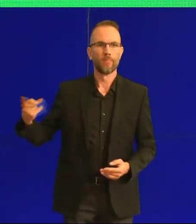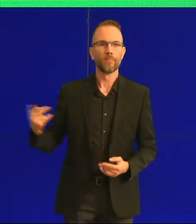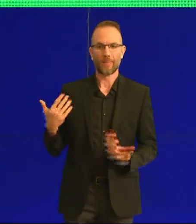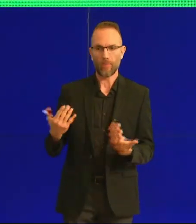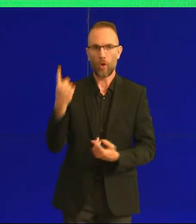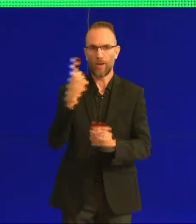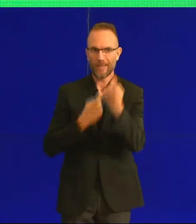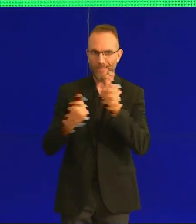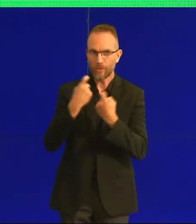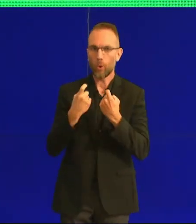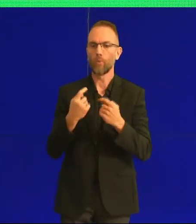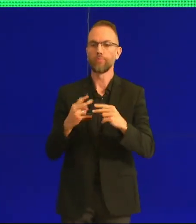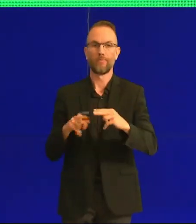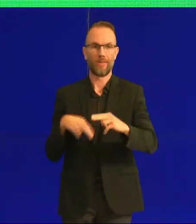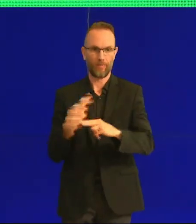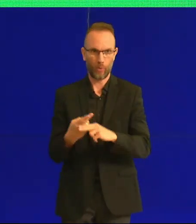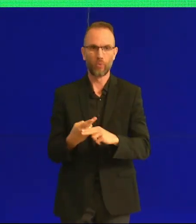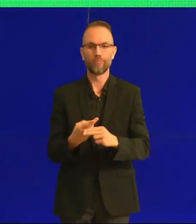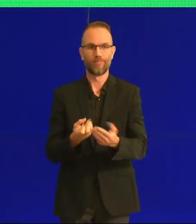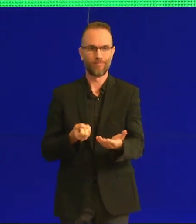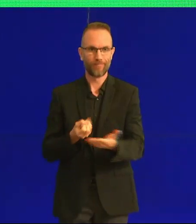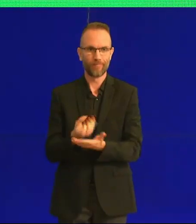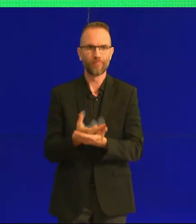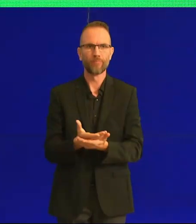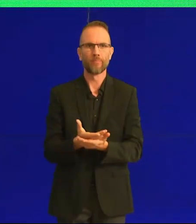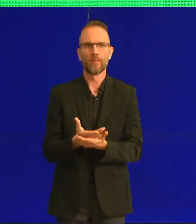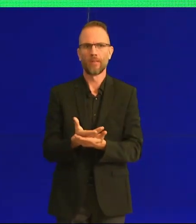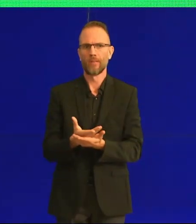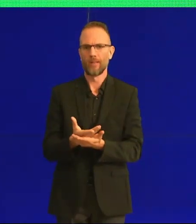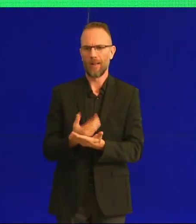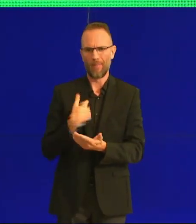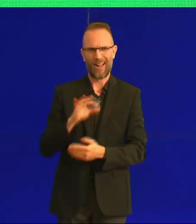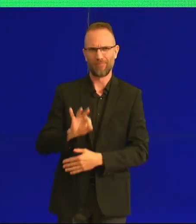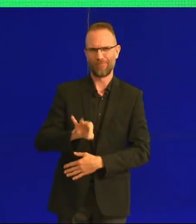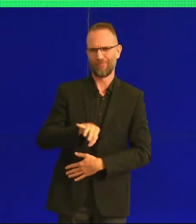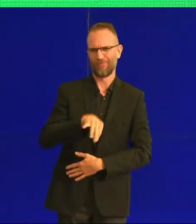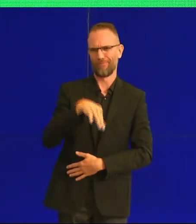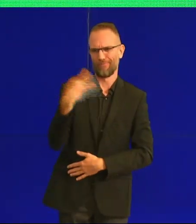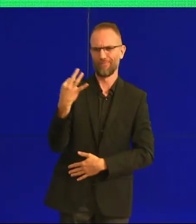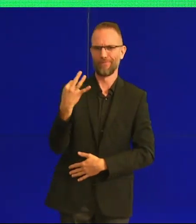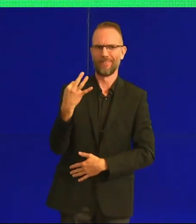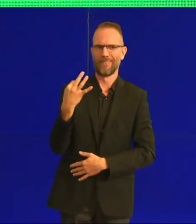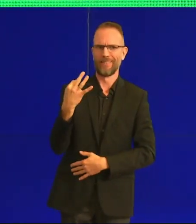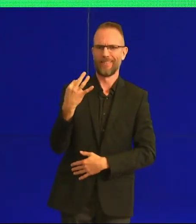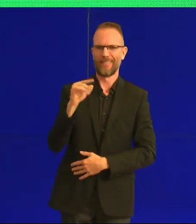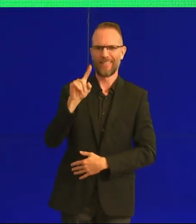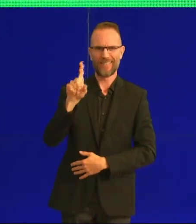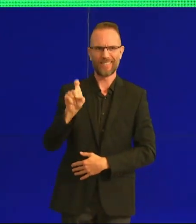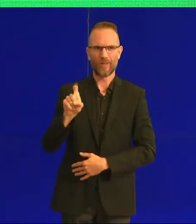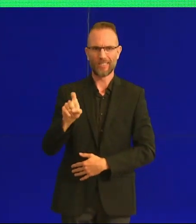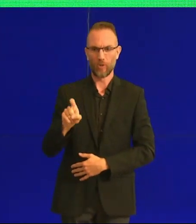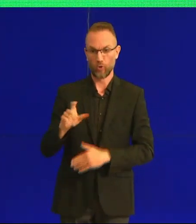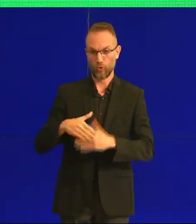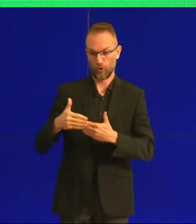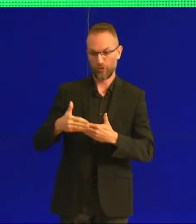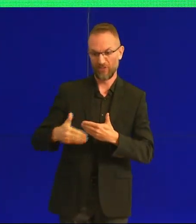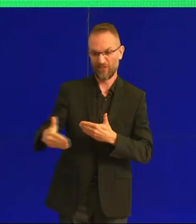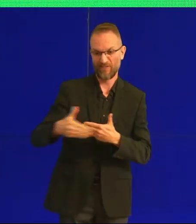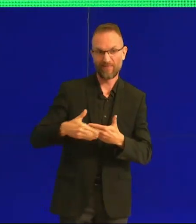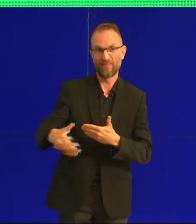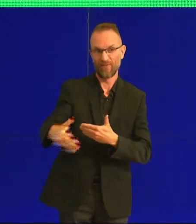aux décisions qui sont attendus pour la suite des semaines à venir malheureusement nous allons pas répondre à ces questions